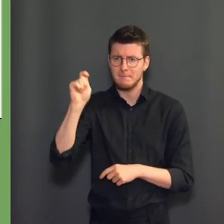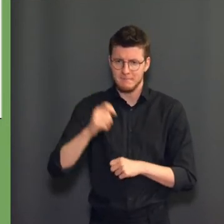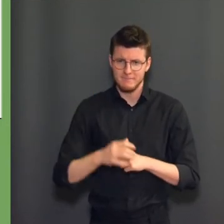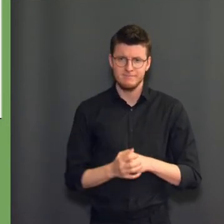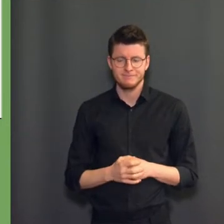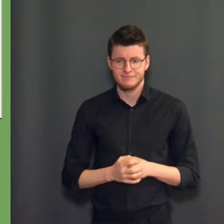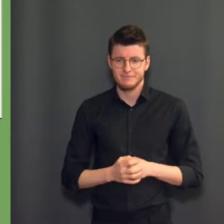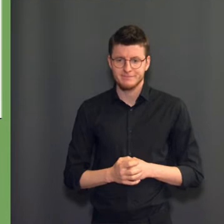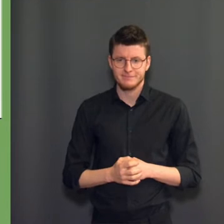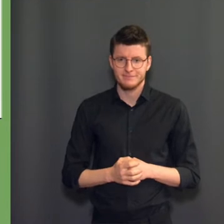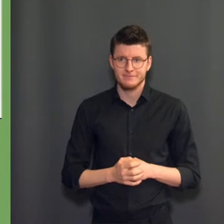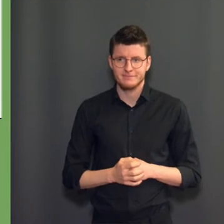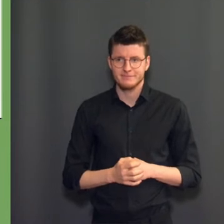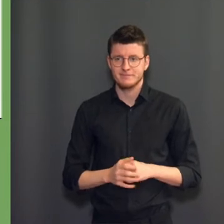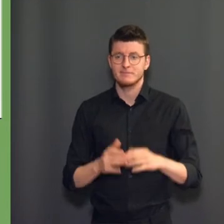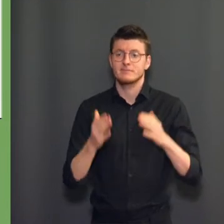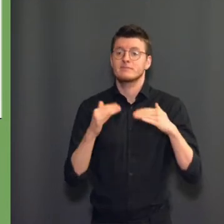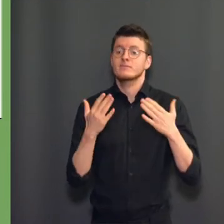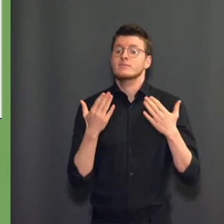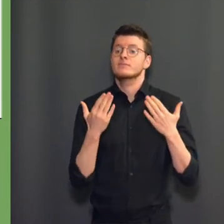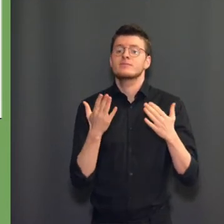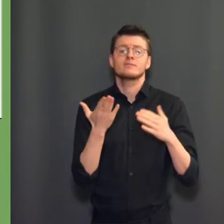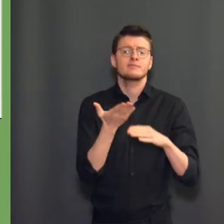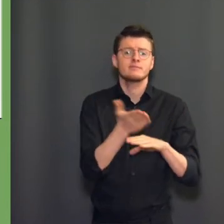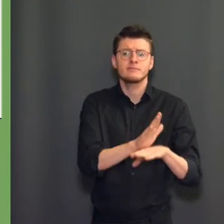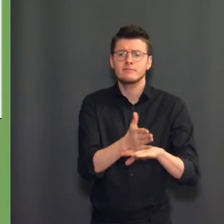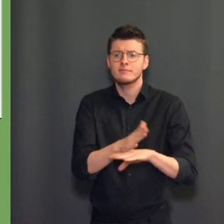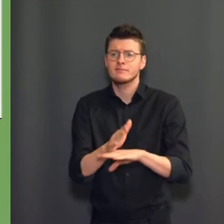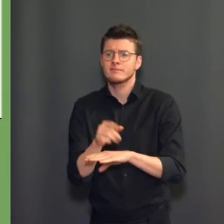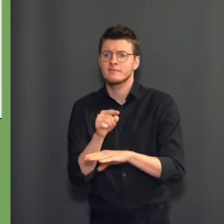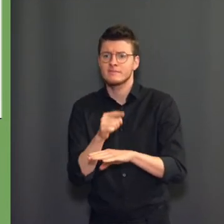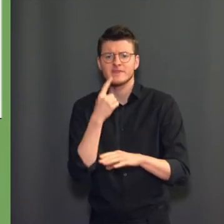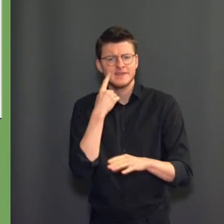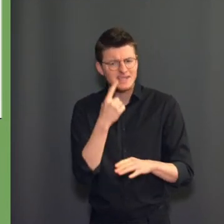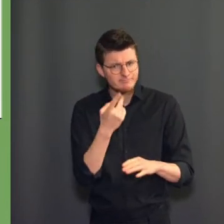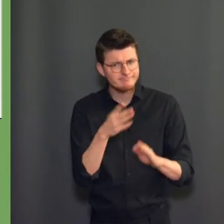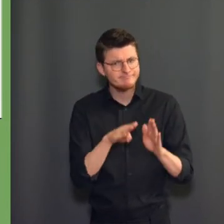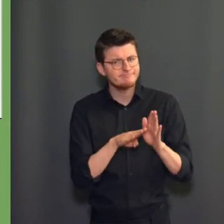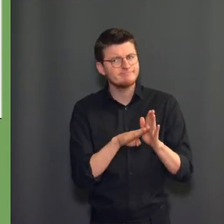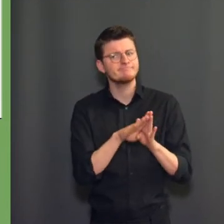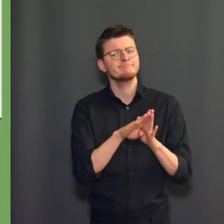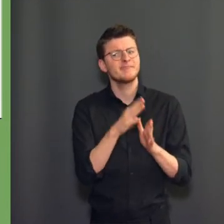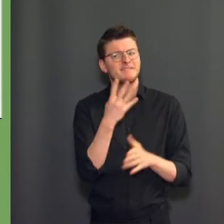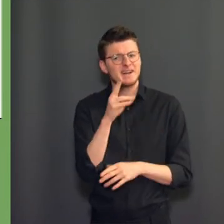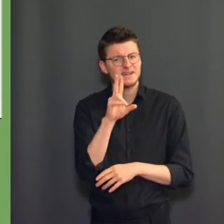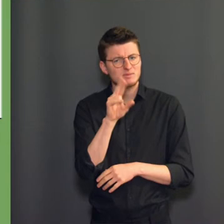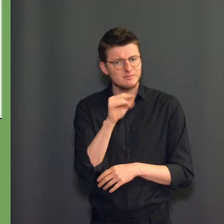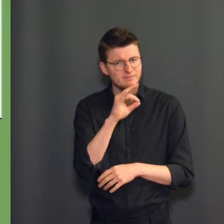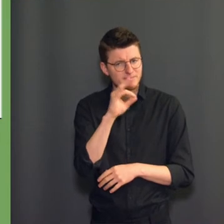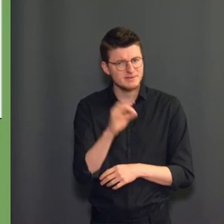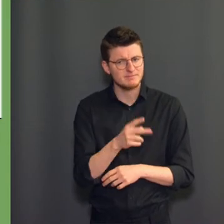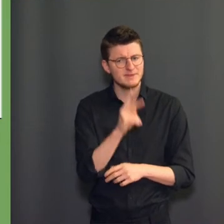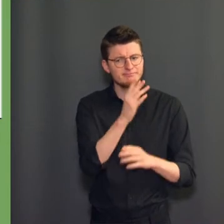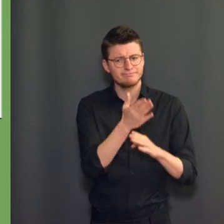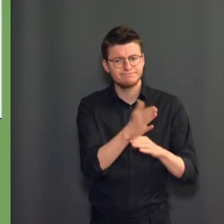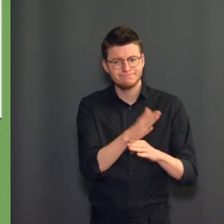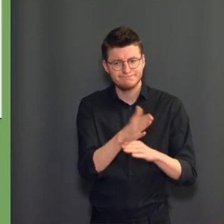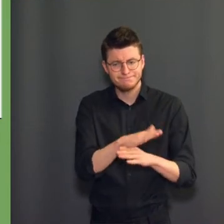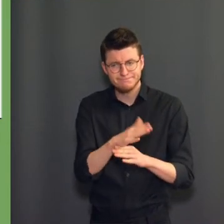De overlijdens tenslotte stijgen opnieuw verder met +24%. En dit is in lijn